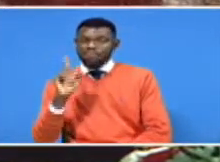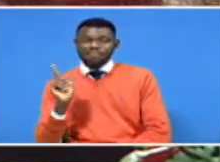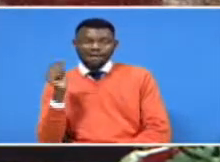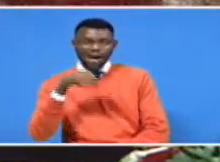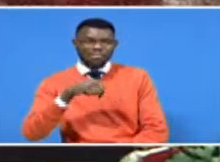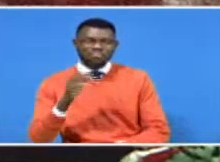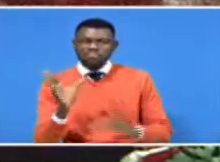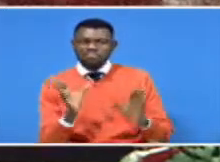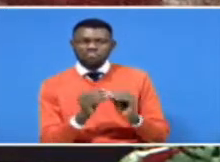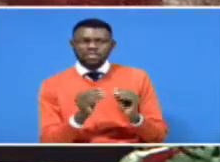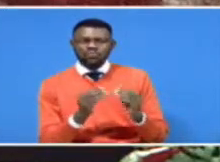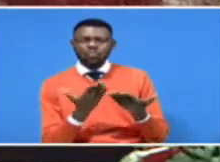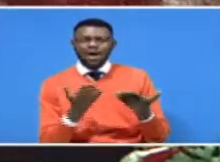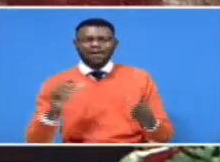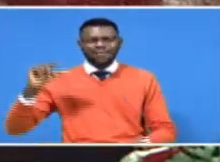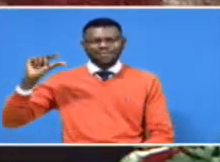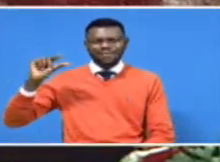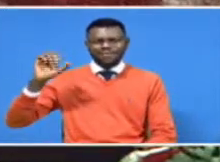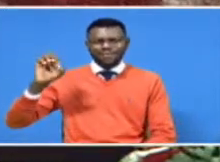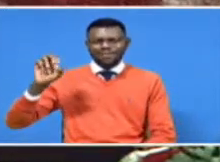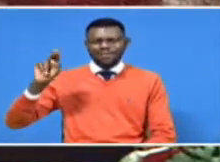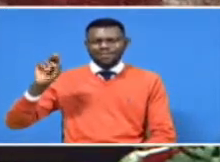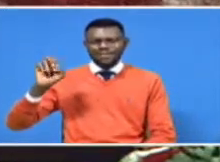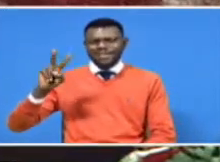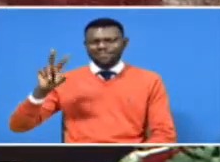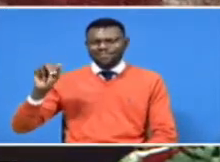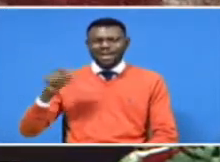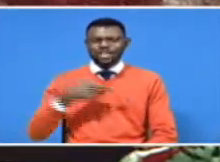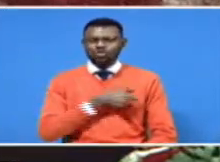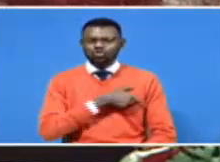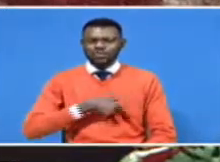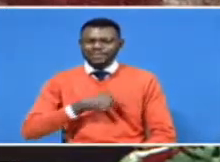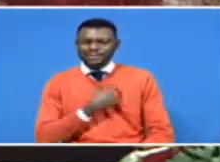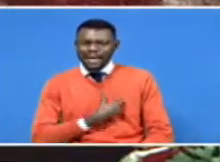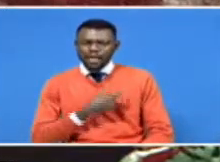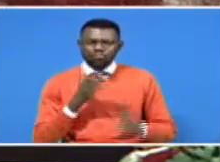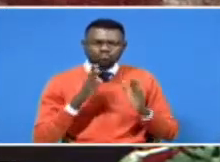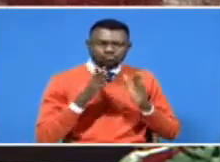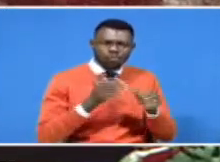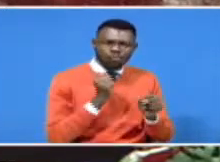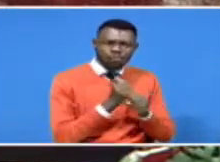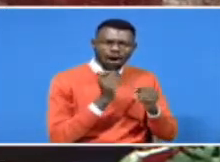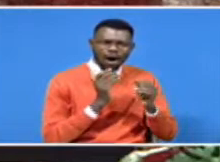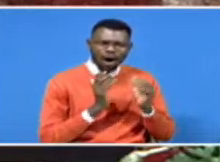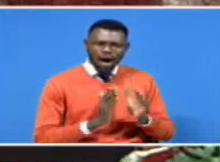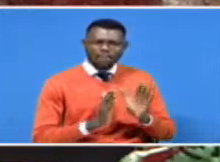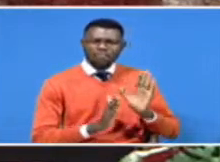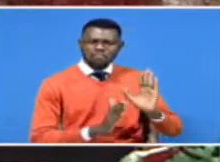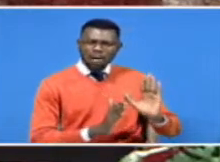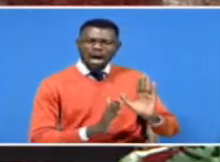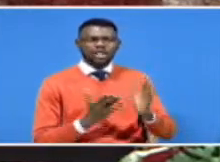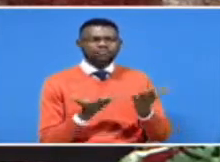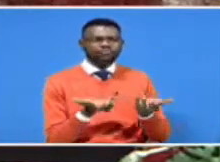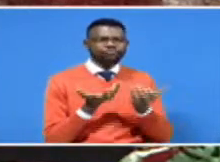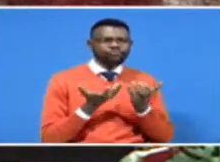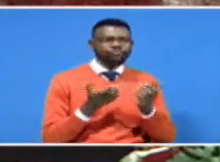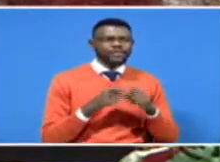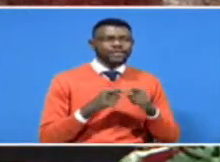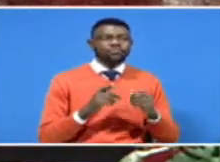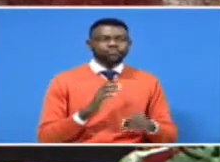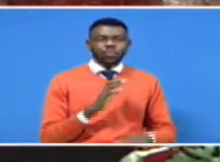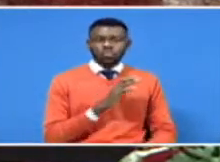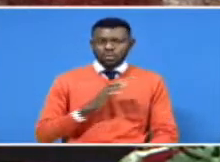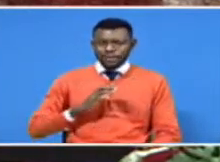Geneva wiki jana pale alipozungumzia mahusiano ya wafanyakazi, huku kamati maalum ikiridhia kuisaidia